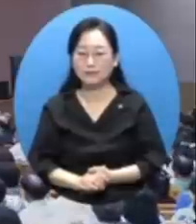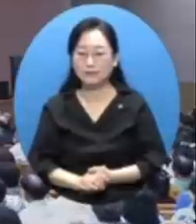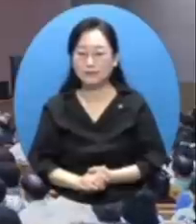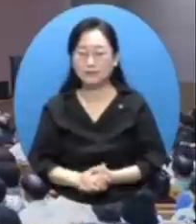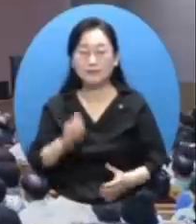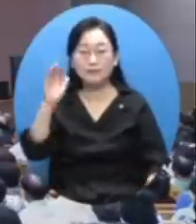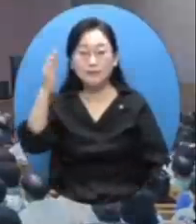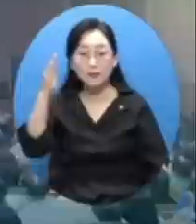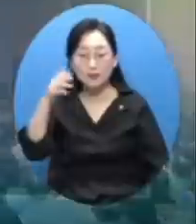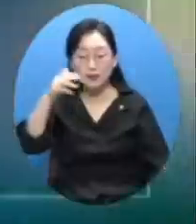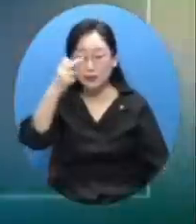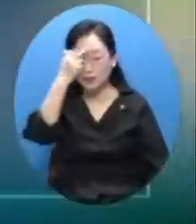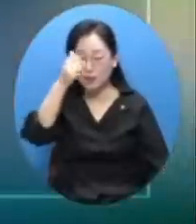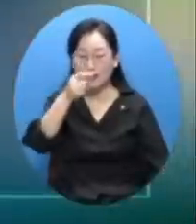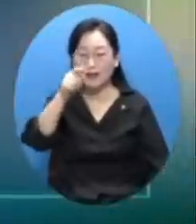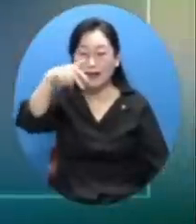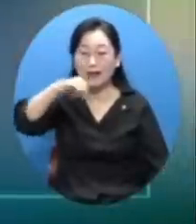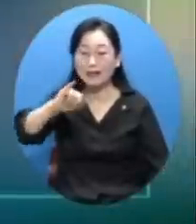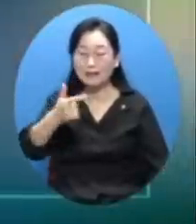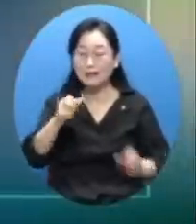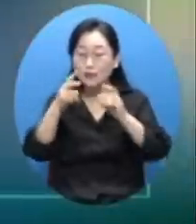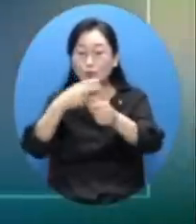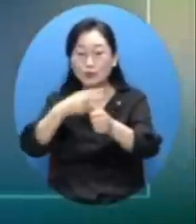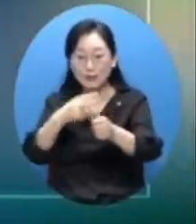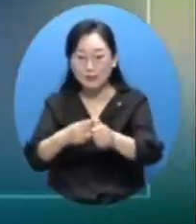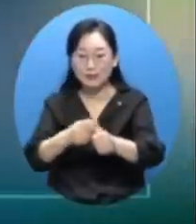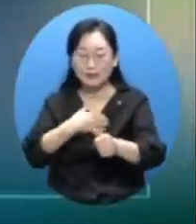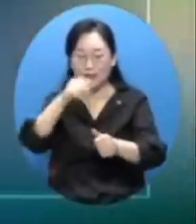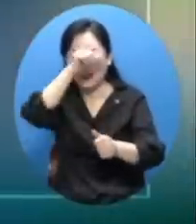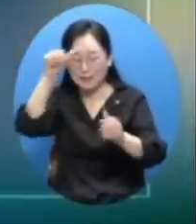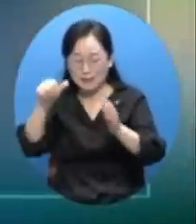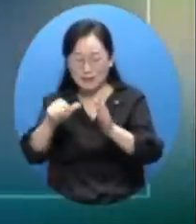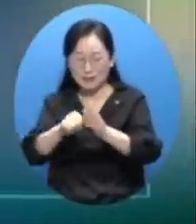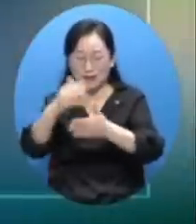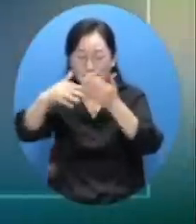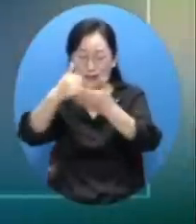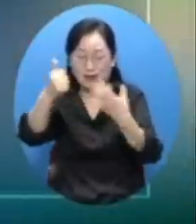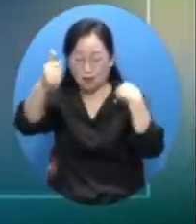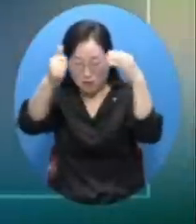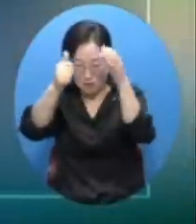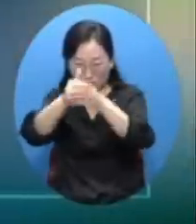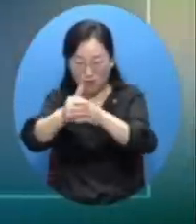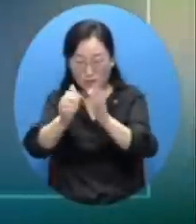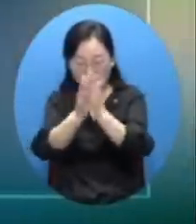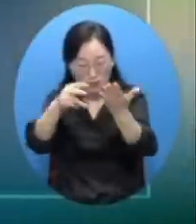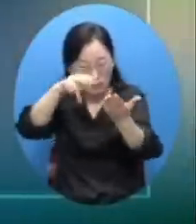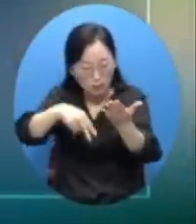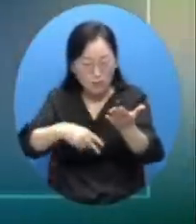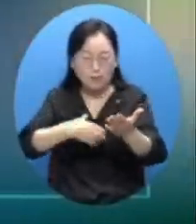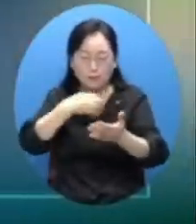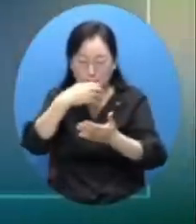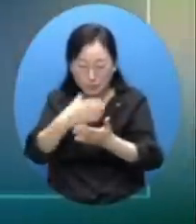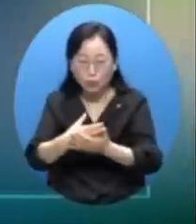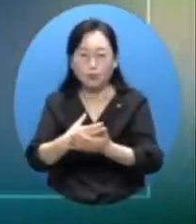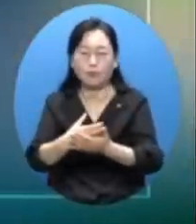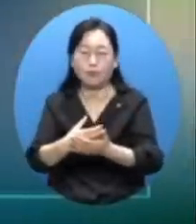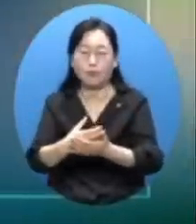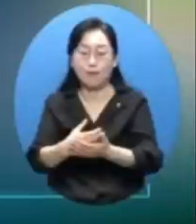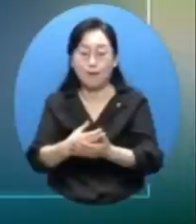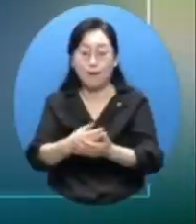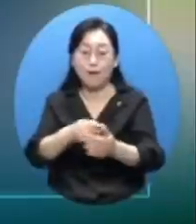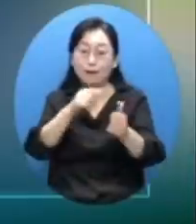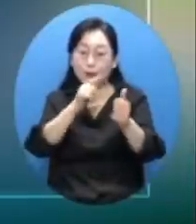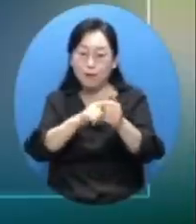최근에 최하진 성교사님의 내 인생을 주님께 걸어라는 책을 읽고 큰 감동을 받았습니다. 이번